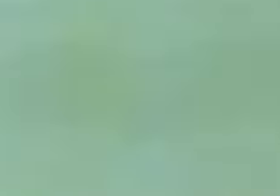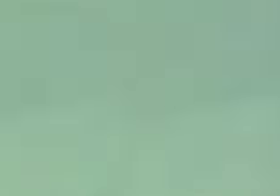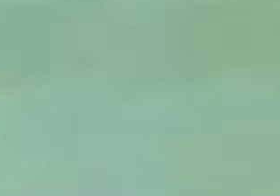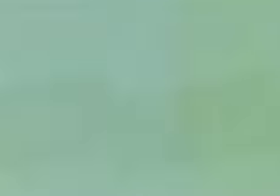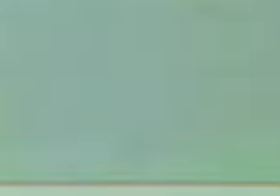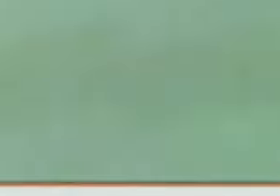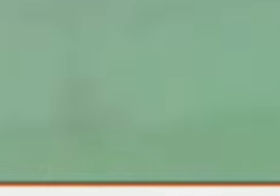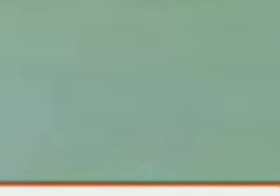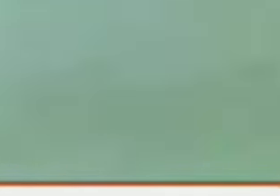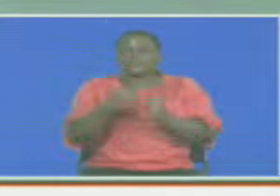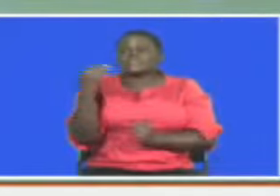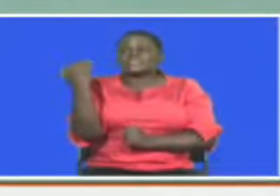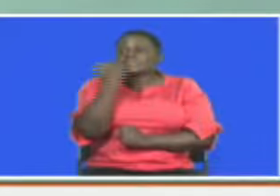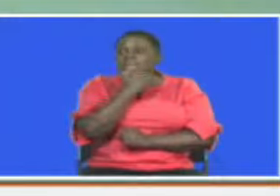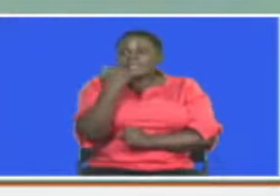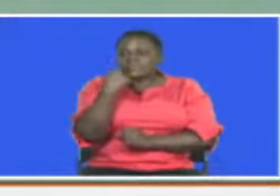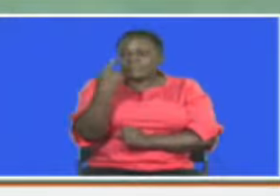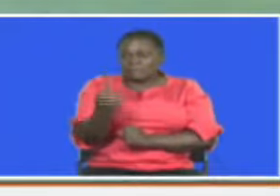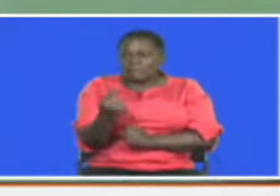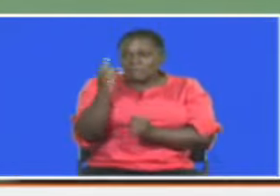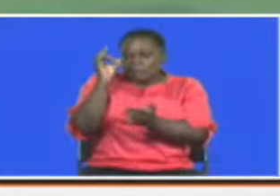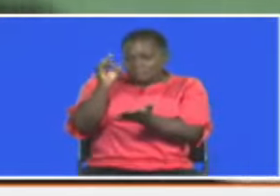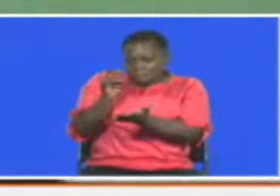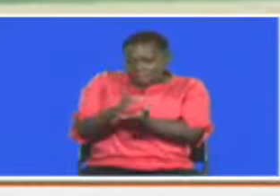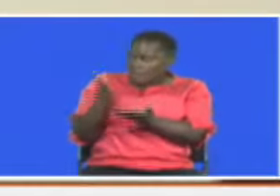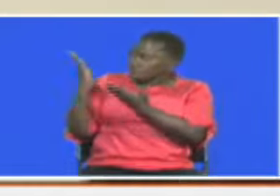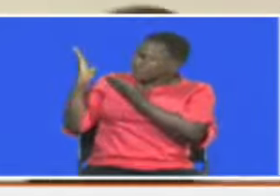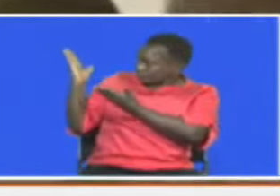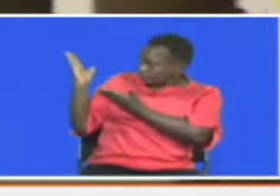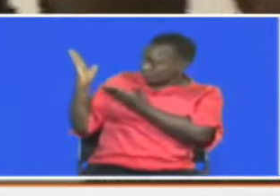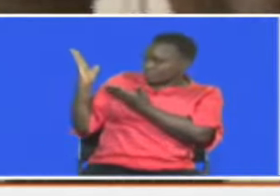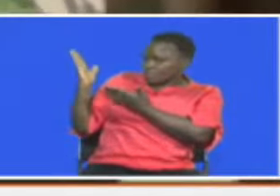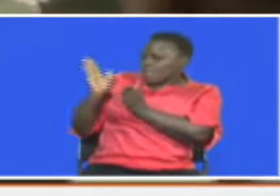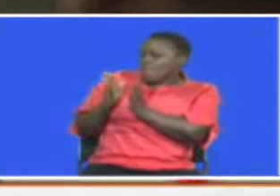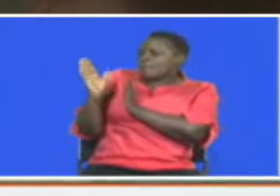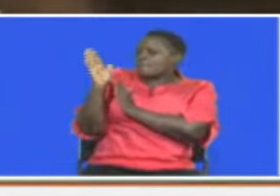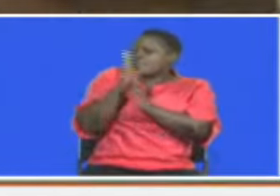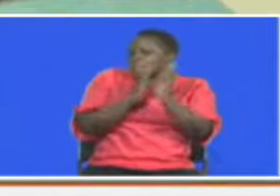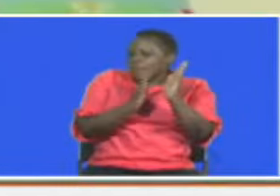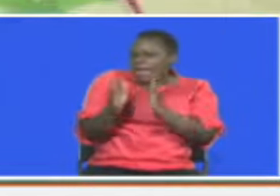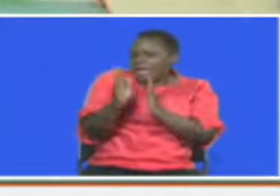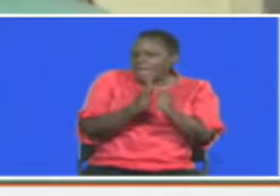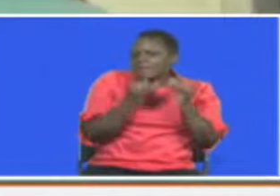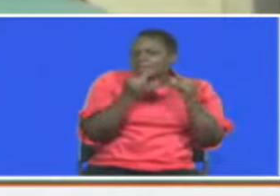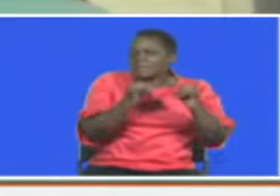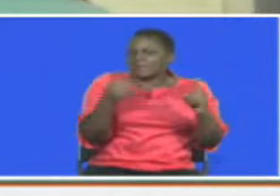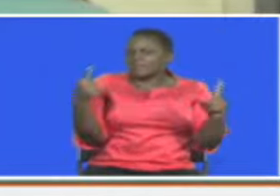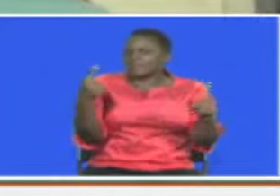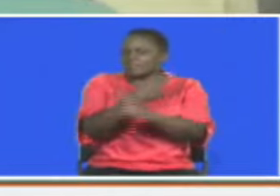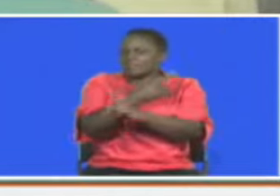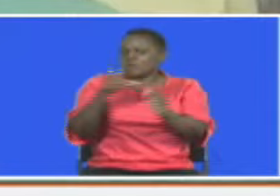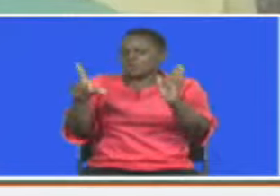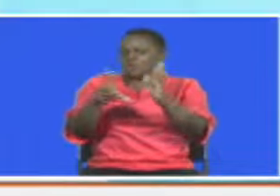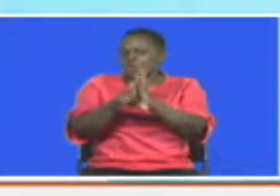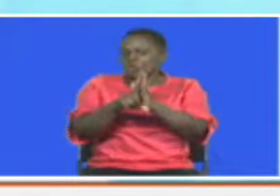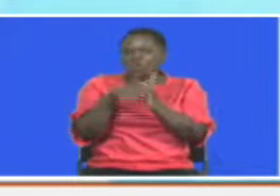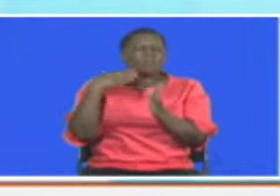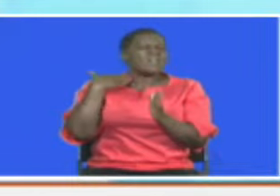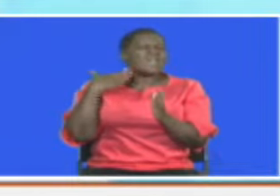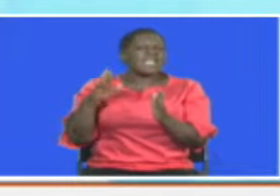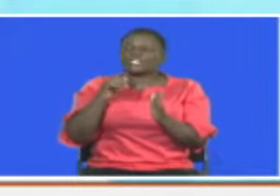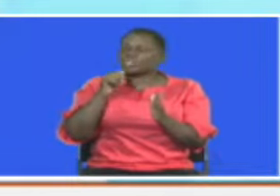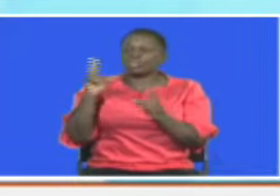wanaoma mkonoakema kuliwa kake ilikuama Ayo imetekelezwa kinyume Cha sheria na chukiio